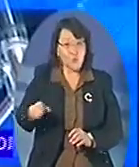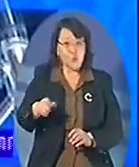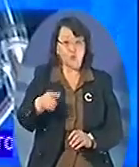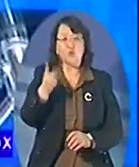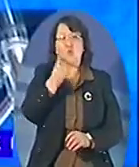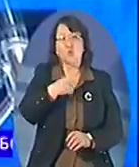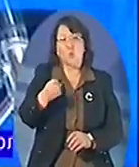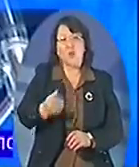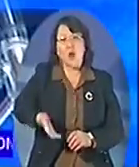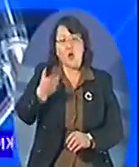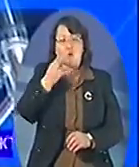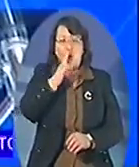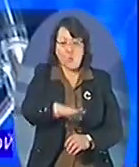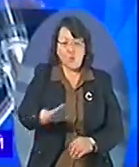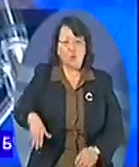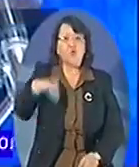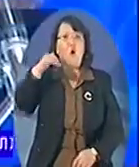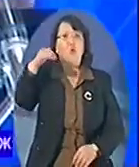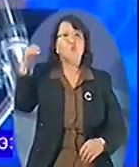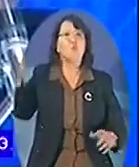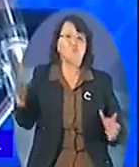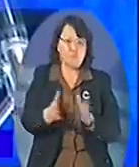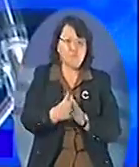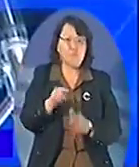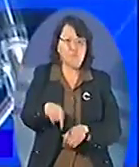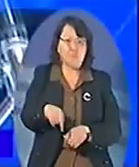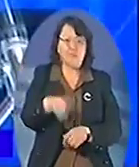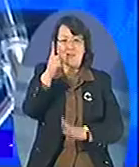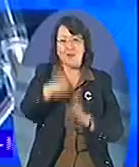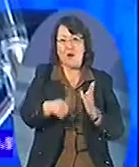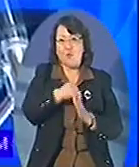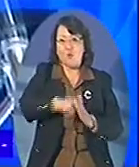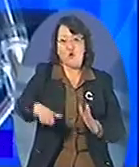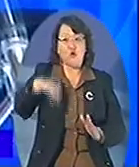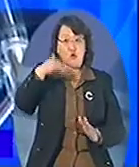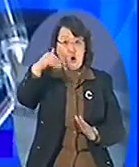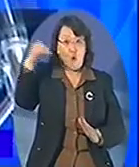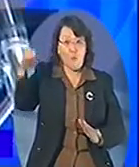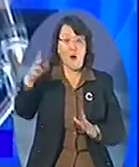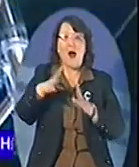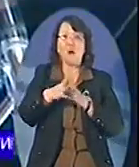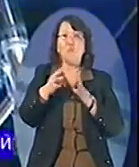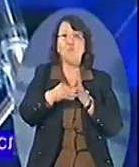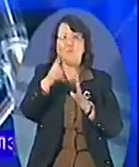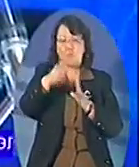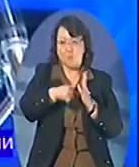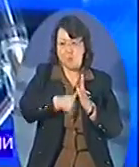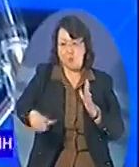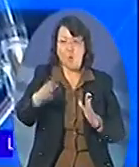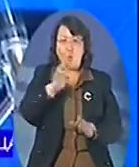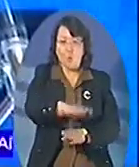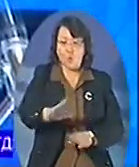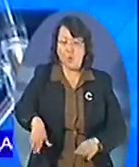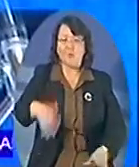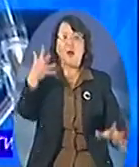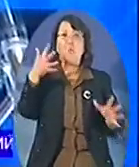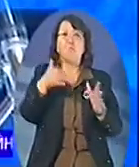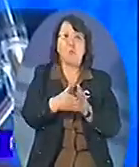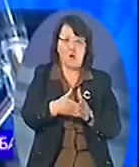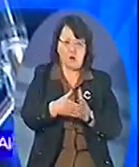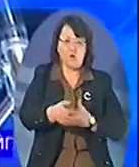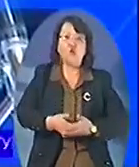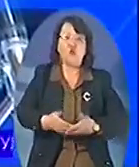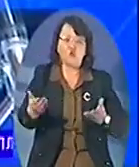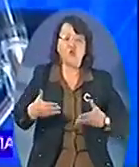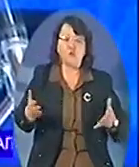хүүхэд том хүн хамрагдж байгаа. Эднэрт бол сар тутам том хүнд 10,000 төгрөг, хүүхэдт нь сар бүр 50,000 төгрөг өгөхөөр